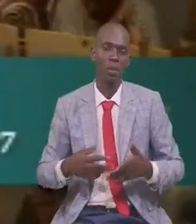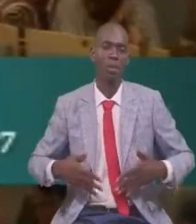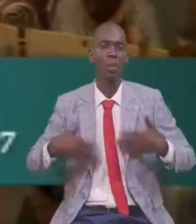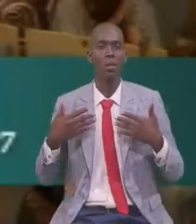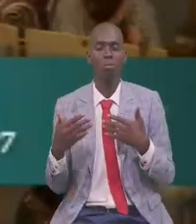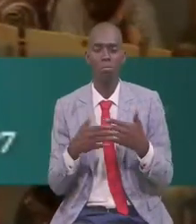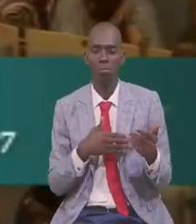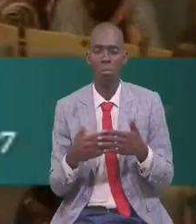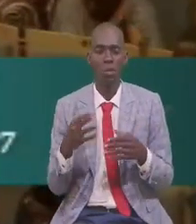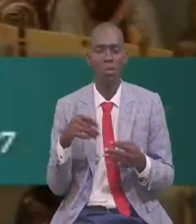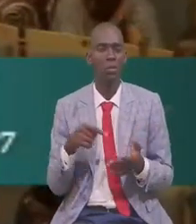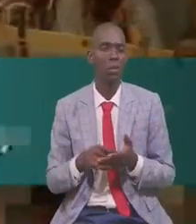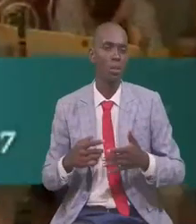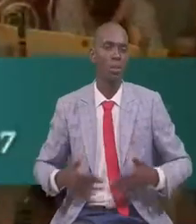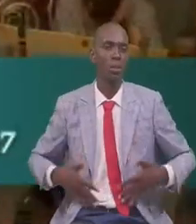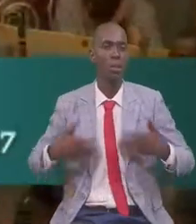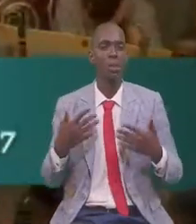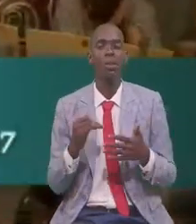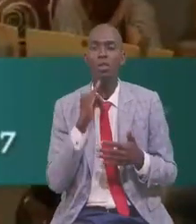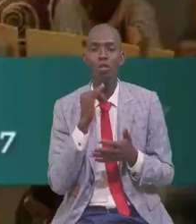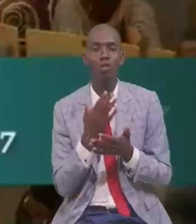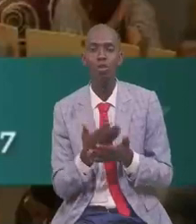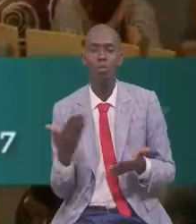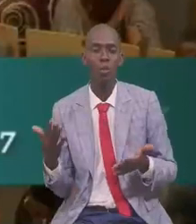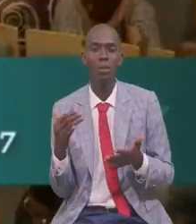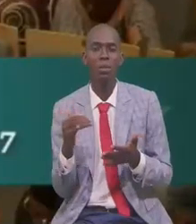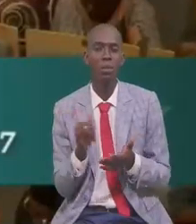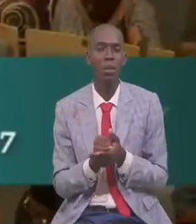Il n'est pas de soldat qui s'embarrasse des affaires de la vie.